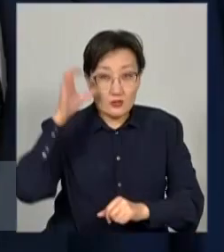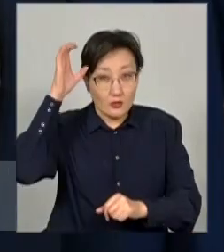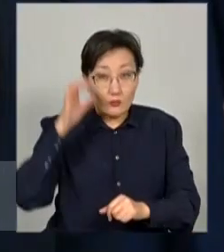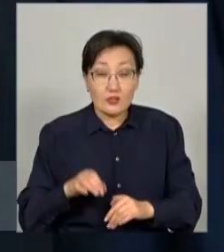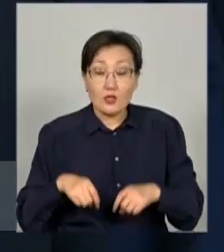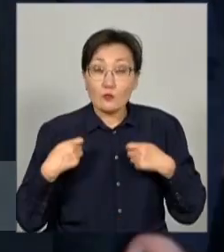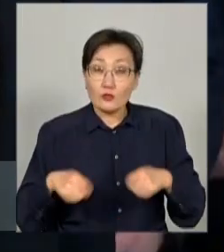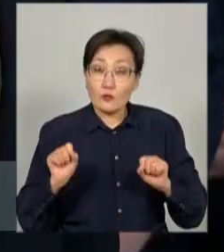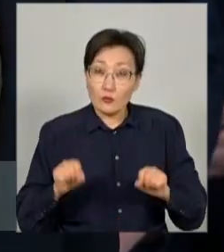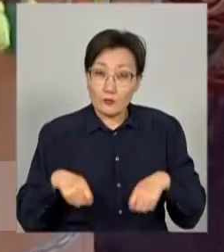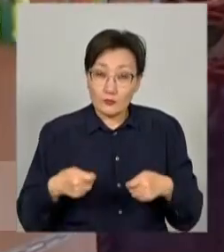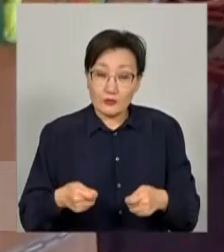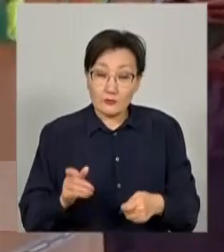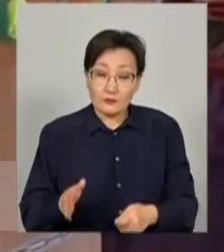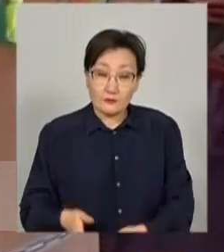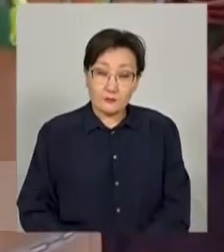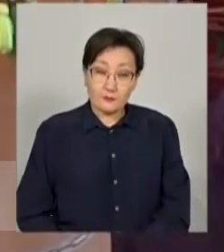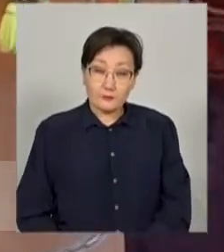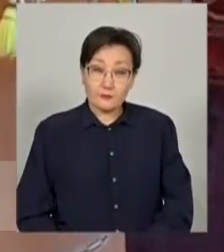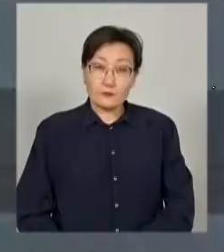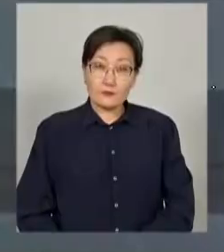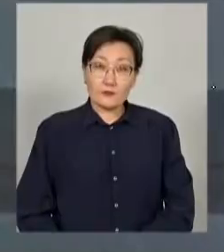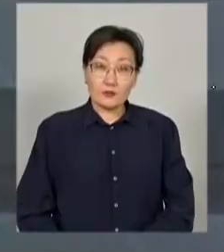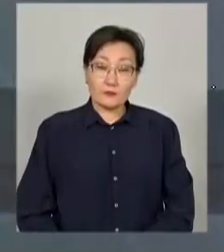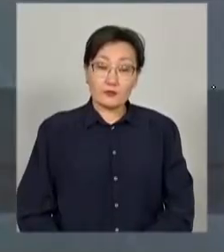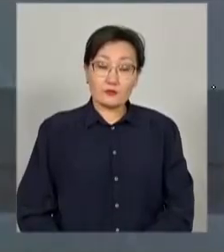жеткізуге мүмкіндік бермек.